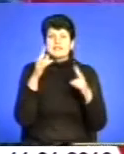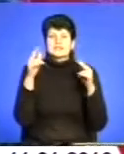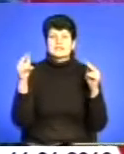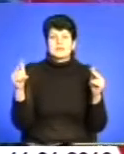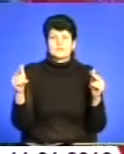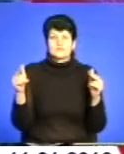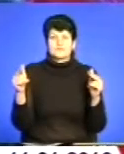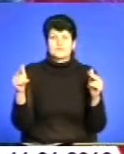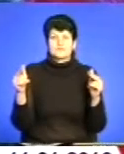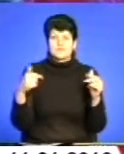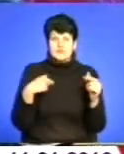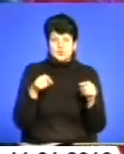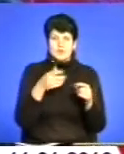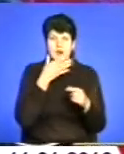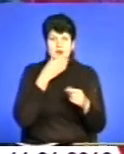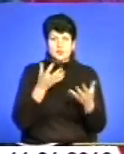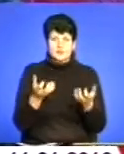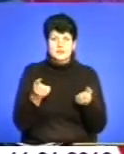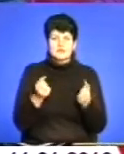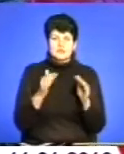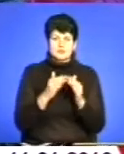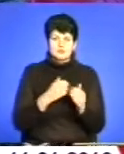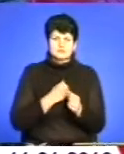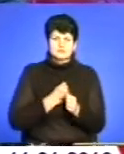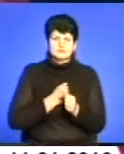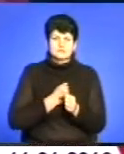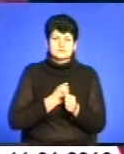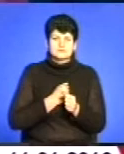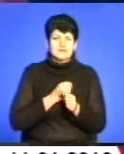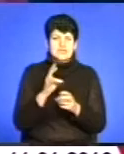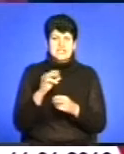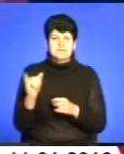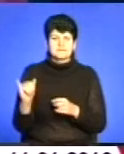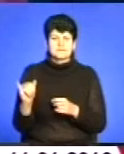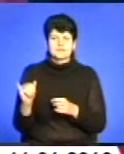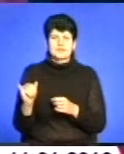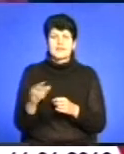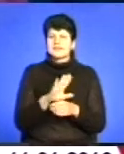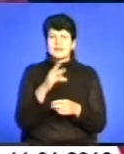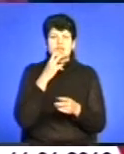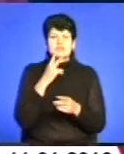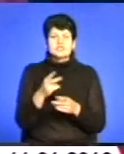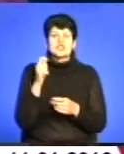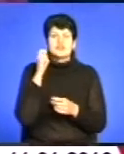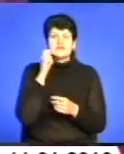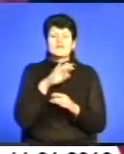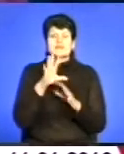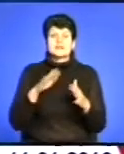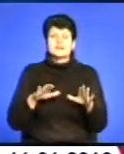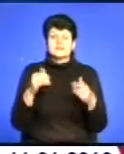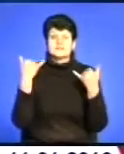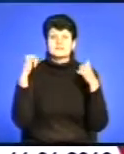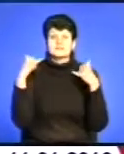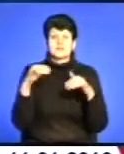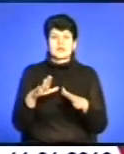Вас тут гарно прийняли? Так. А за домом самою? Ні. Незалежно від віку, усі діти поїхали додому під враженням. Олексій